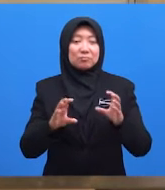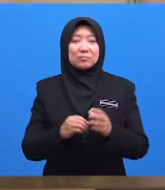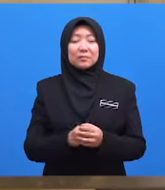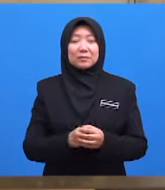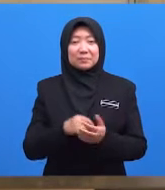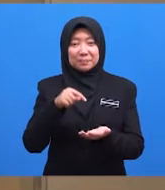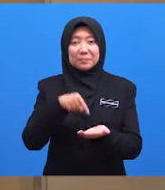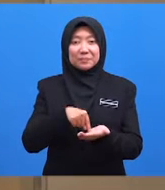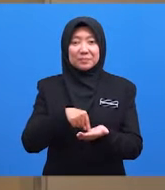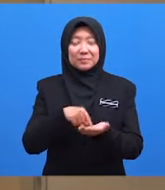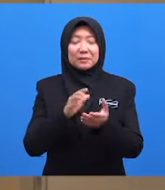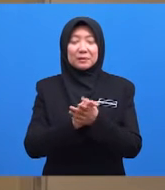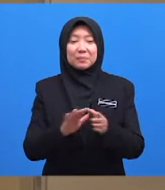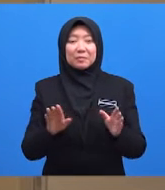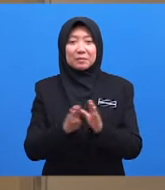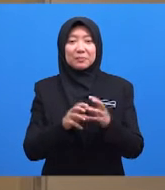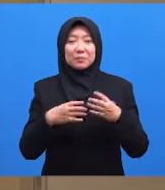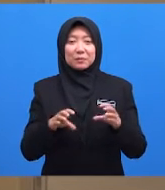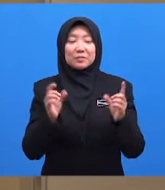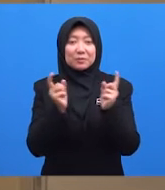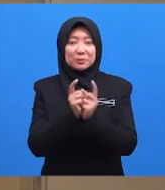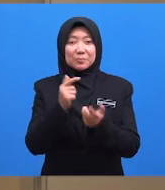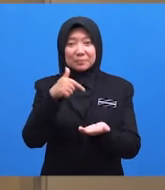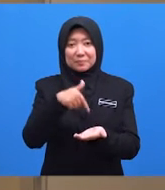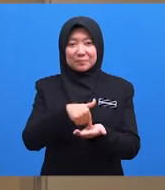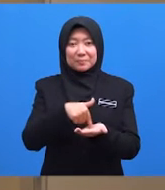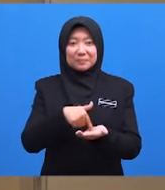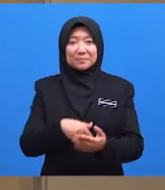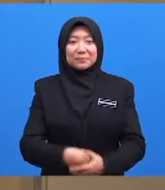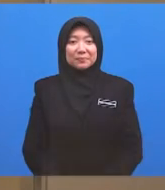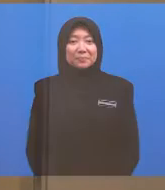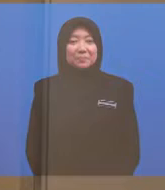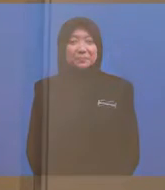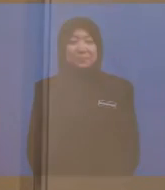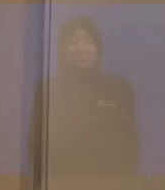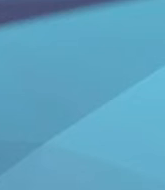aglio olio udang ini. Selamat mencuba dan jumpa lagi.